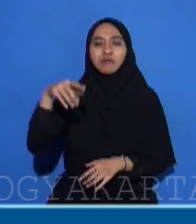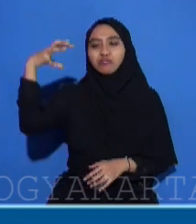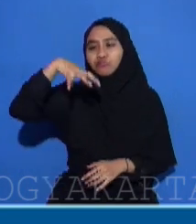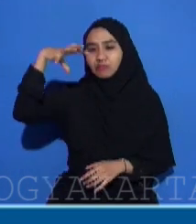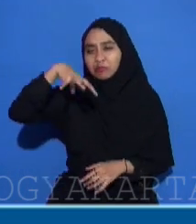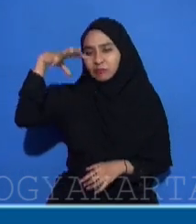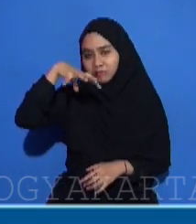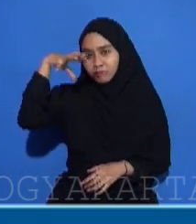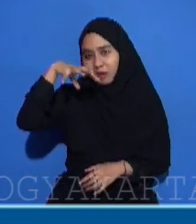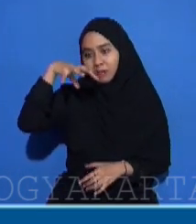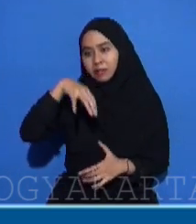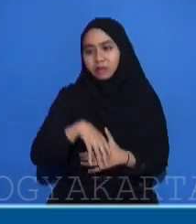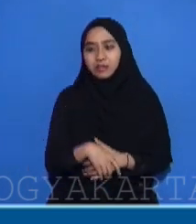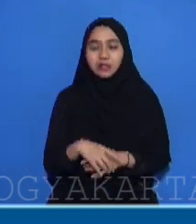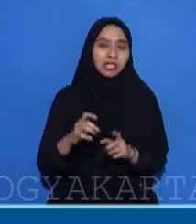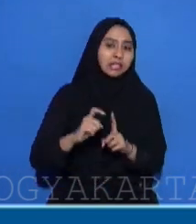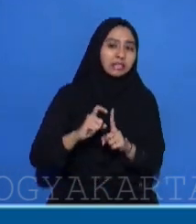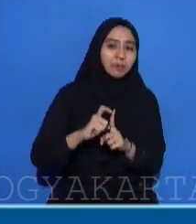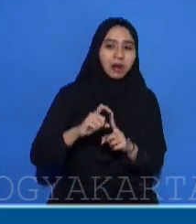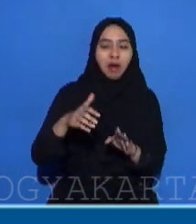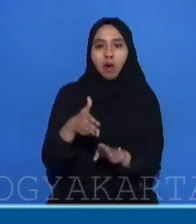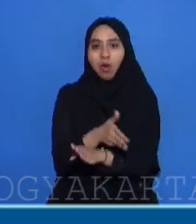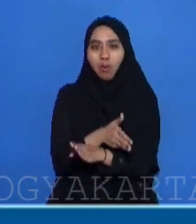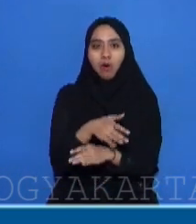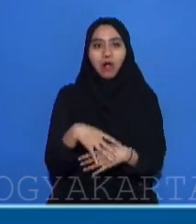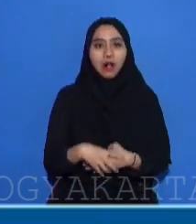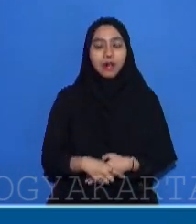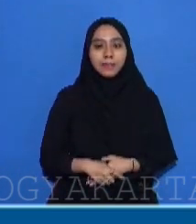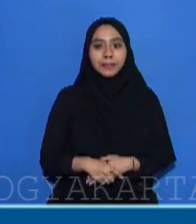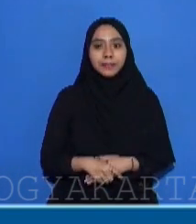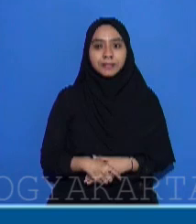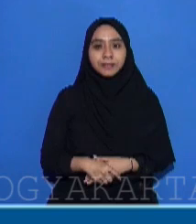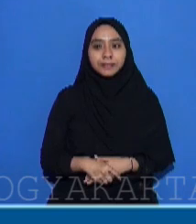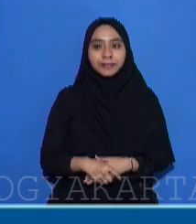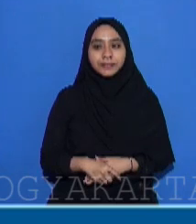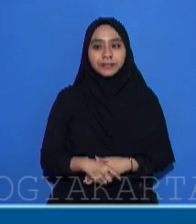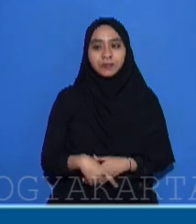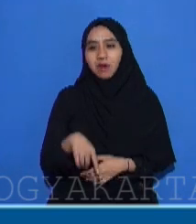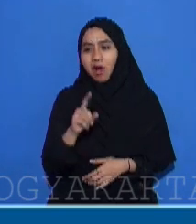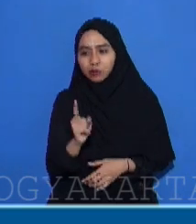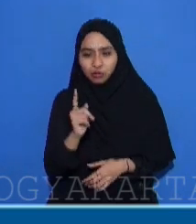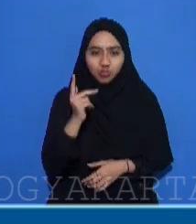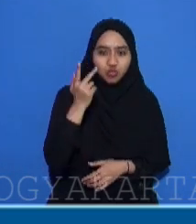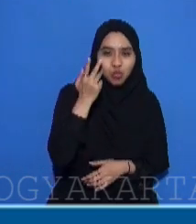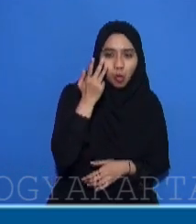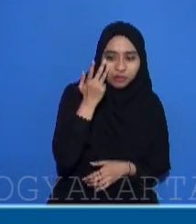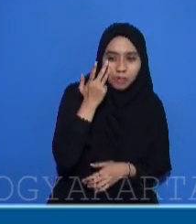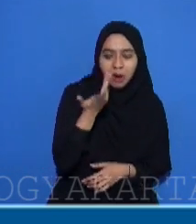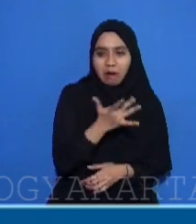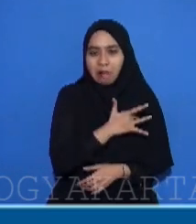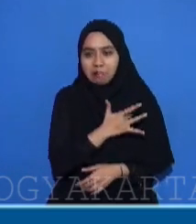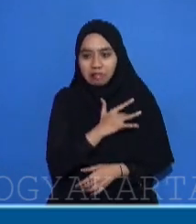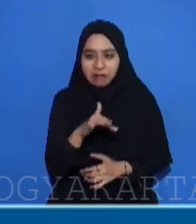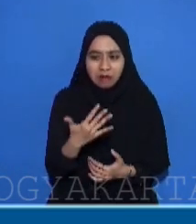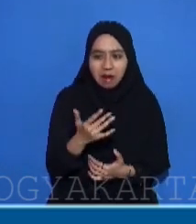wonten Desember awal. Terus mujaket juga dipun waspadai menika galeng sampun nyepak